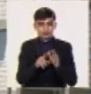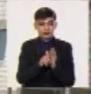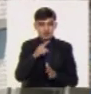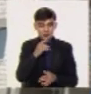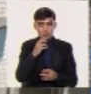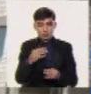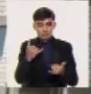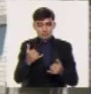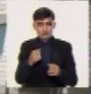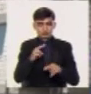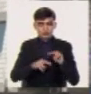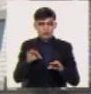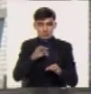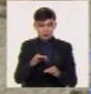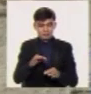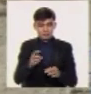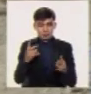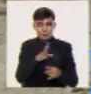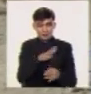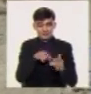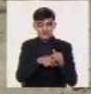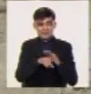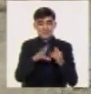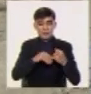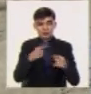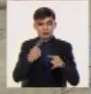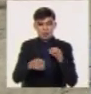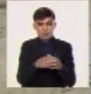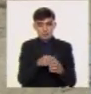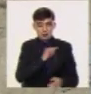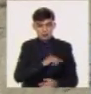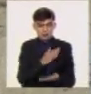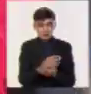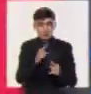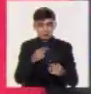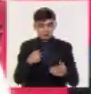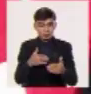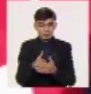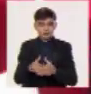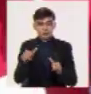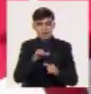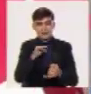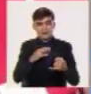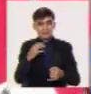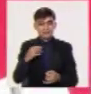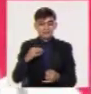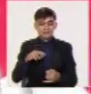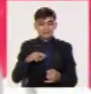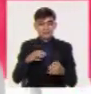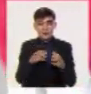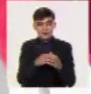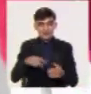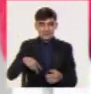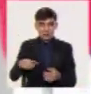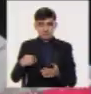қазір үстірт тұрғын үй кешені салынуы тиіс аймақта басқа компания жұмыс істеп жатыр. Тығырыққа тірелген олар компания директорын таппай